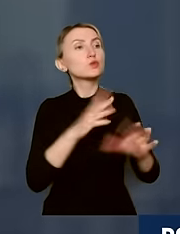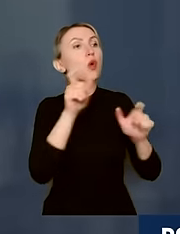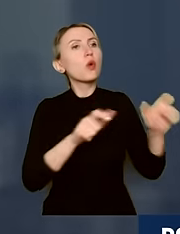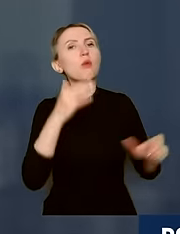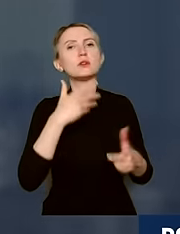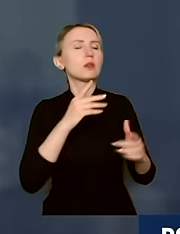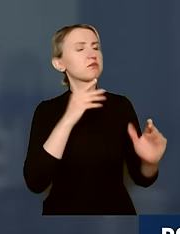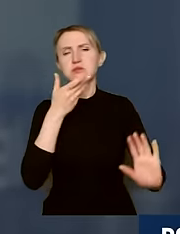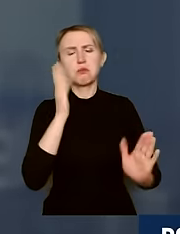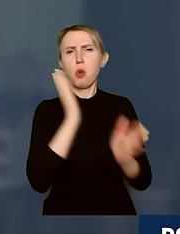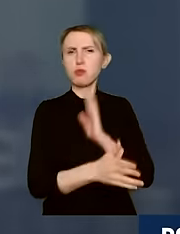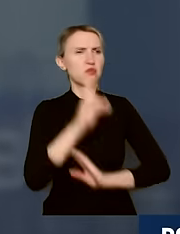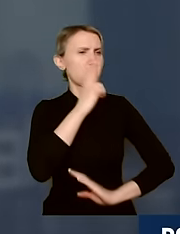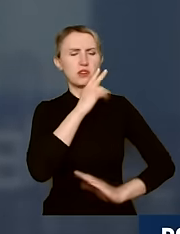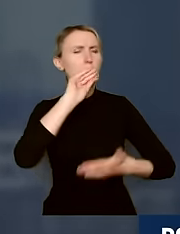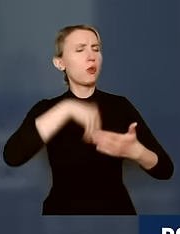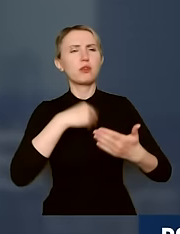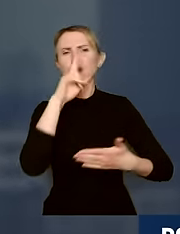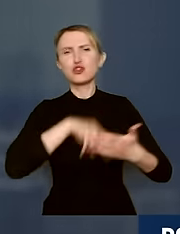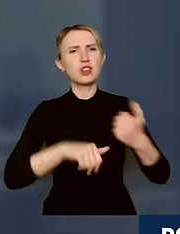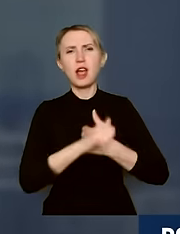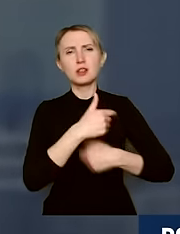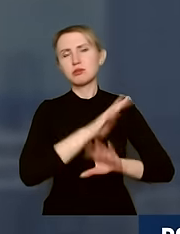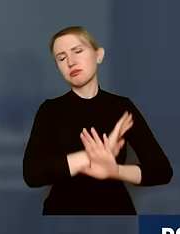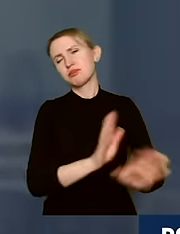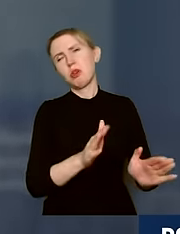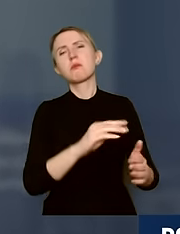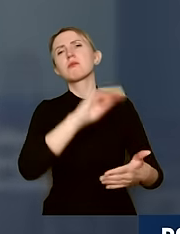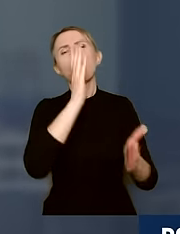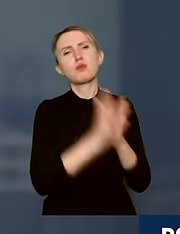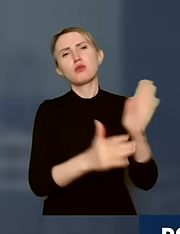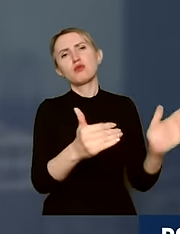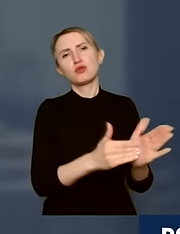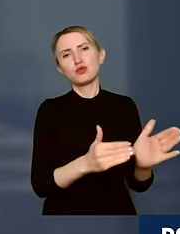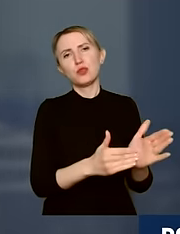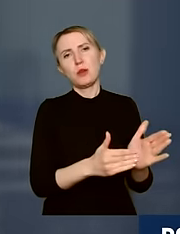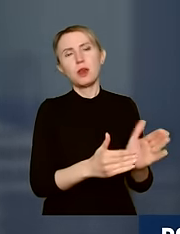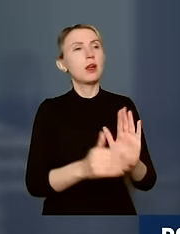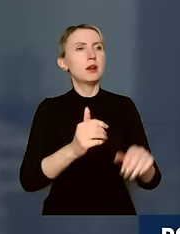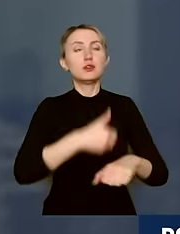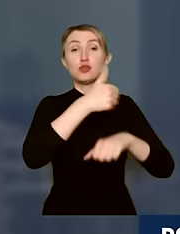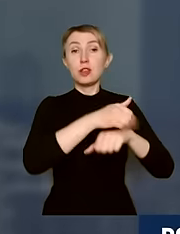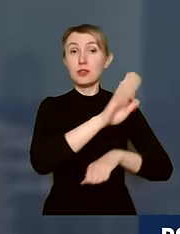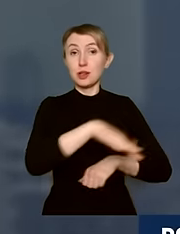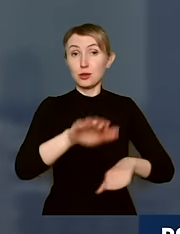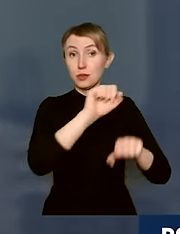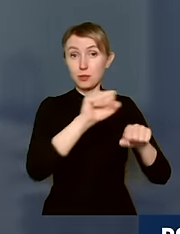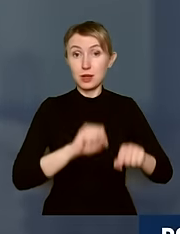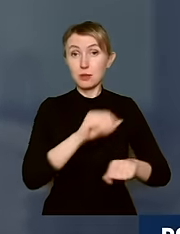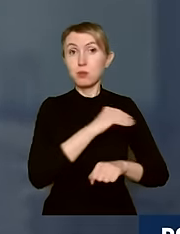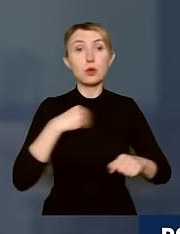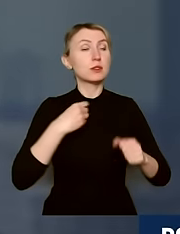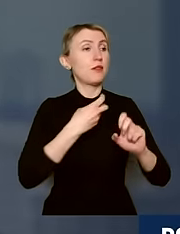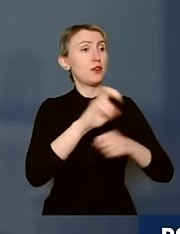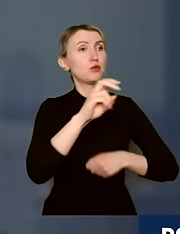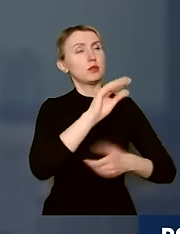blanco pod tym. Nie musi czytać tych argumentów in blanco, bo po prostu trzeba szefa Narodowego Banku Polskiego wyrzucić, zwyczajnie.